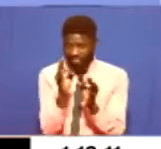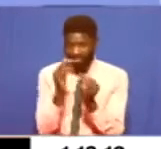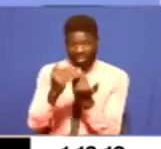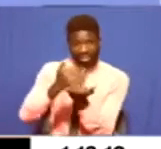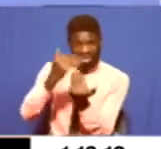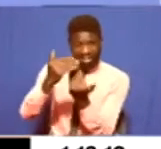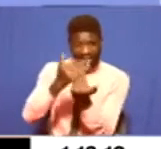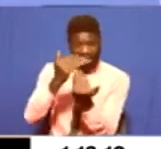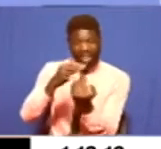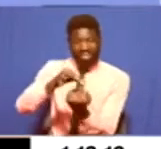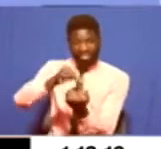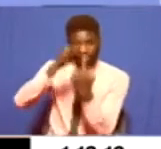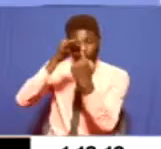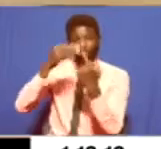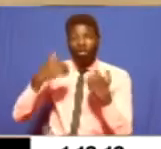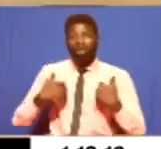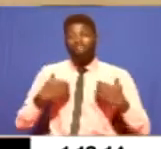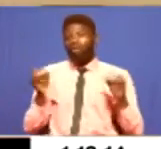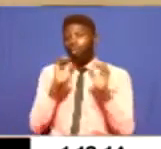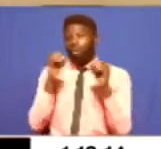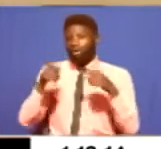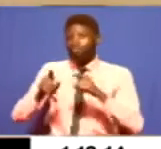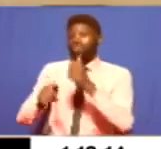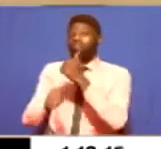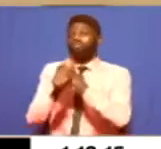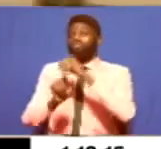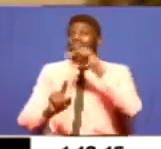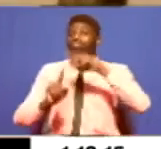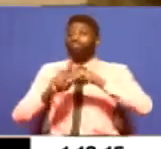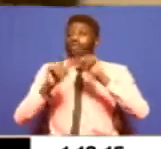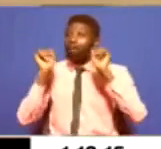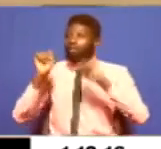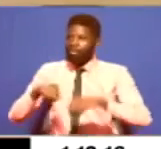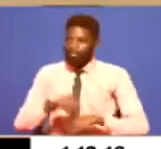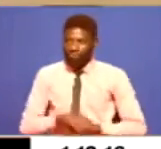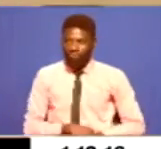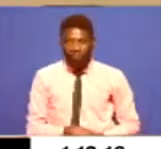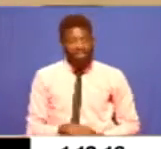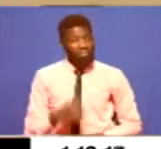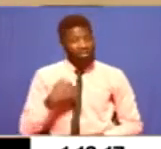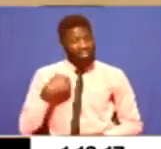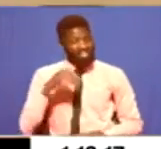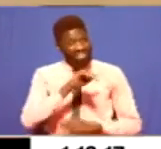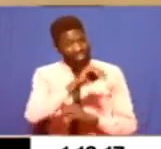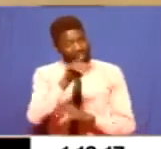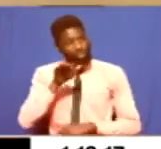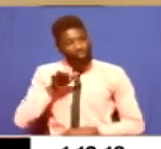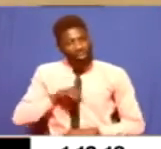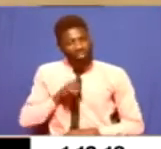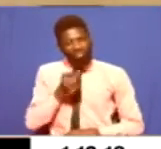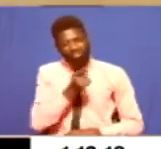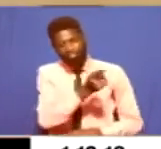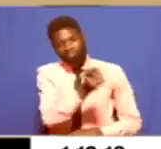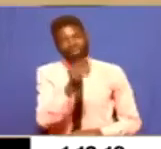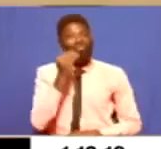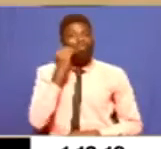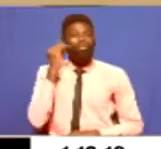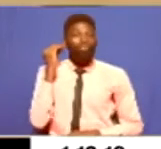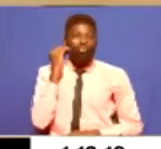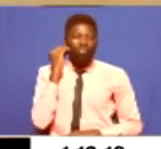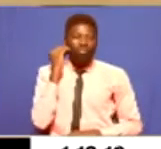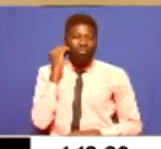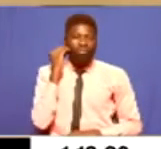maalum atakuwa hatari. Ombi langu tu ni kwa mama kule manyumbani ni kwamba tujifungue kwanza